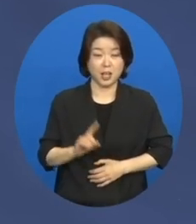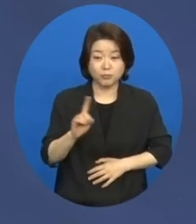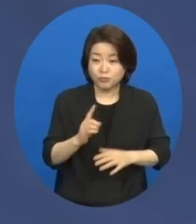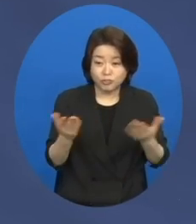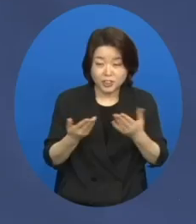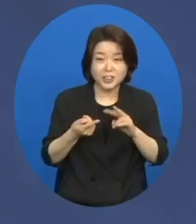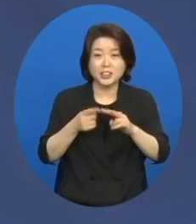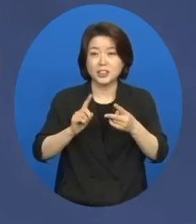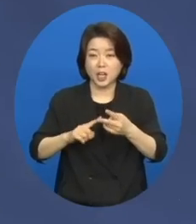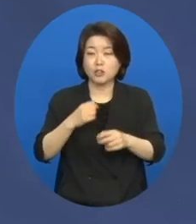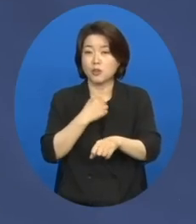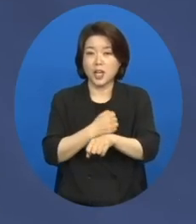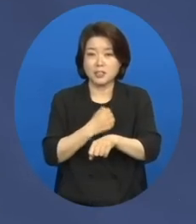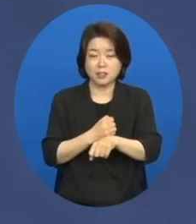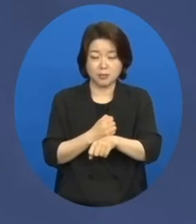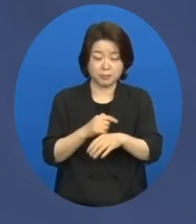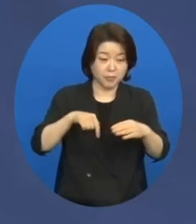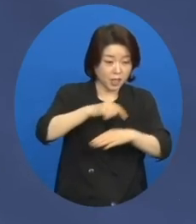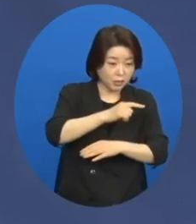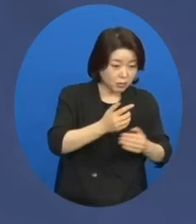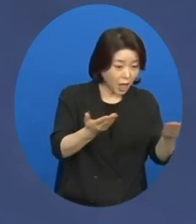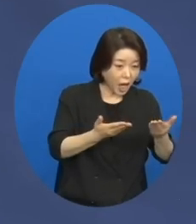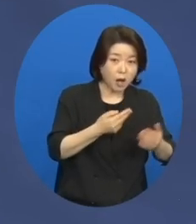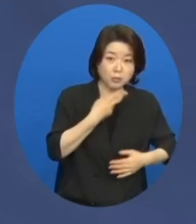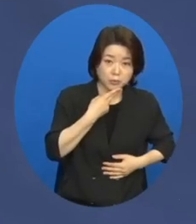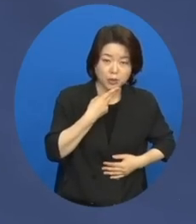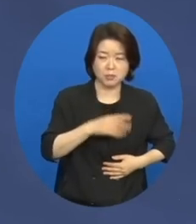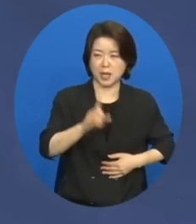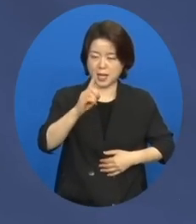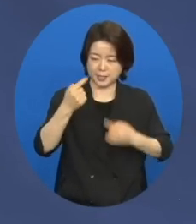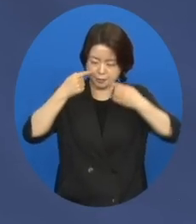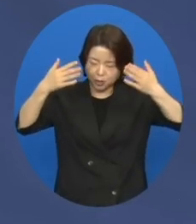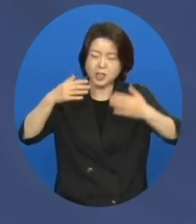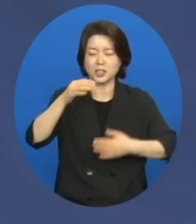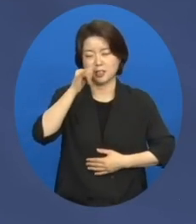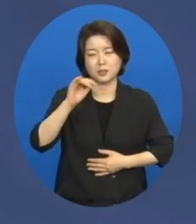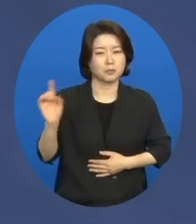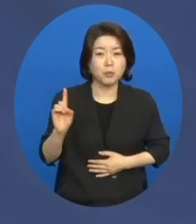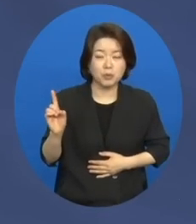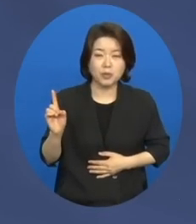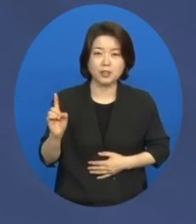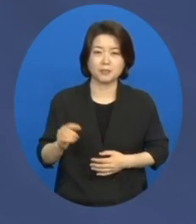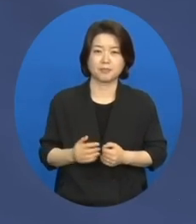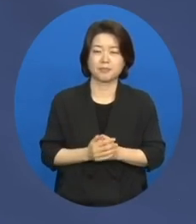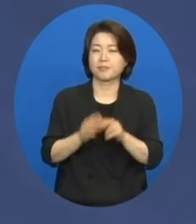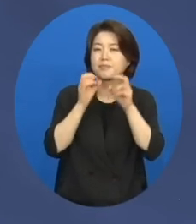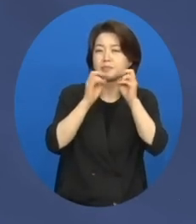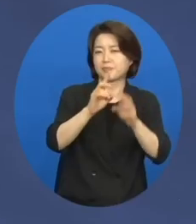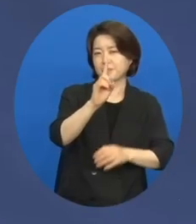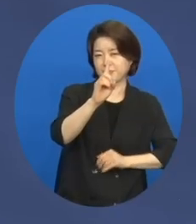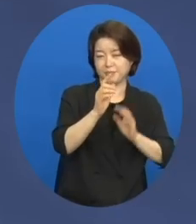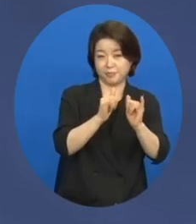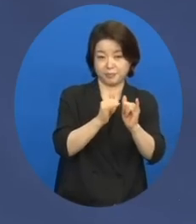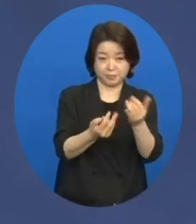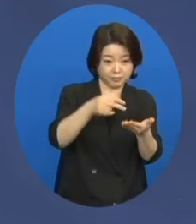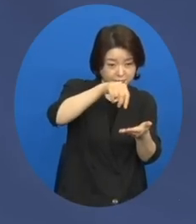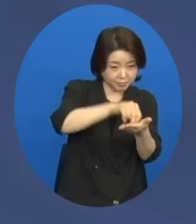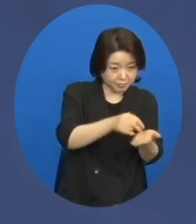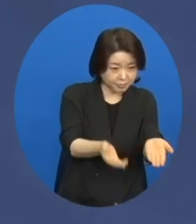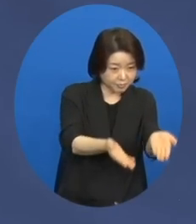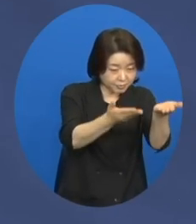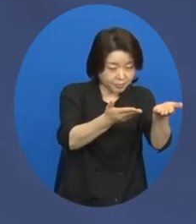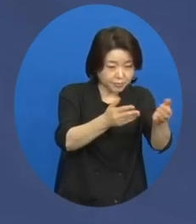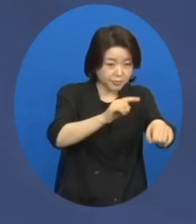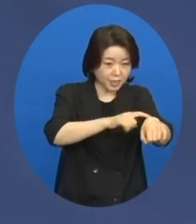해서 뭐 딴 거 할 수 있는 게 없다면 한 가지 확실한 게 있는데, 그게 뭐냐, 선교사 한 사람이 세워지는데